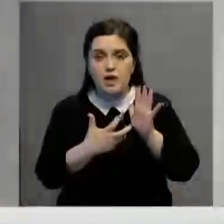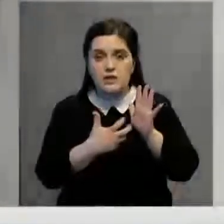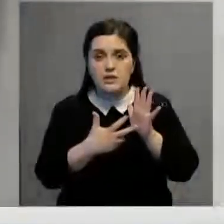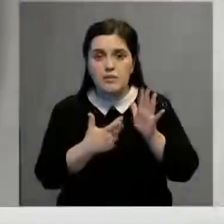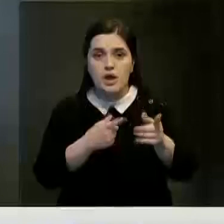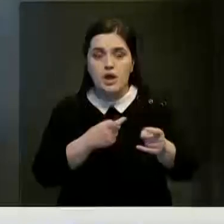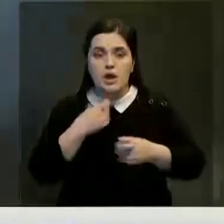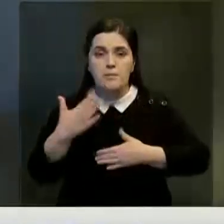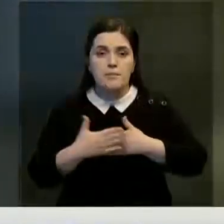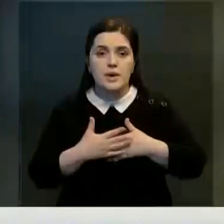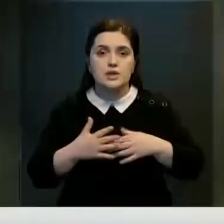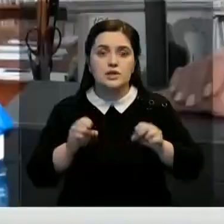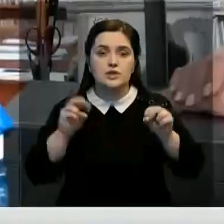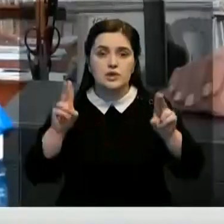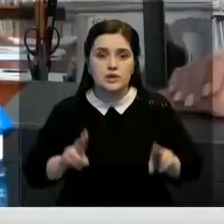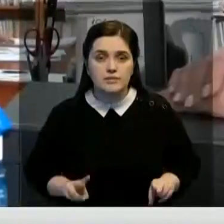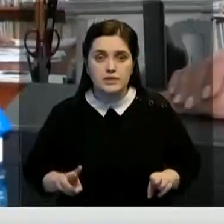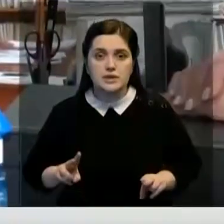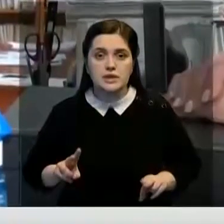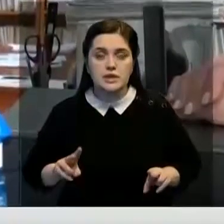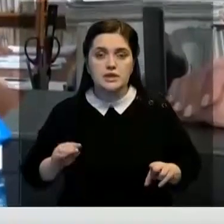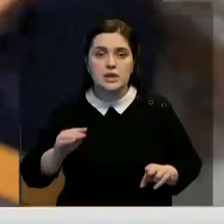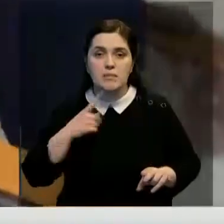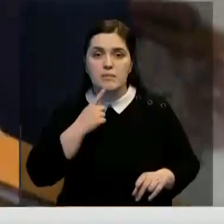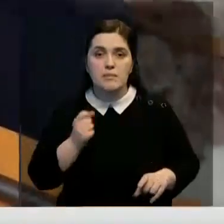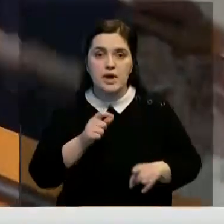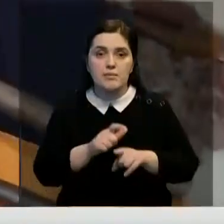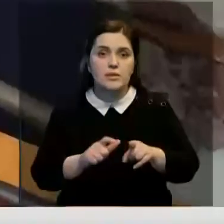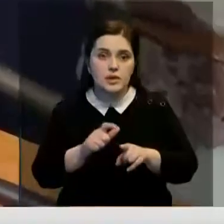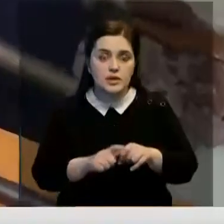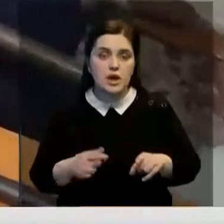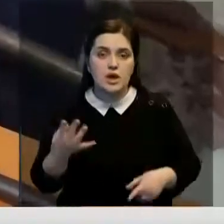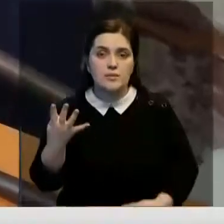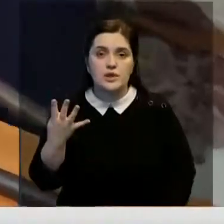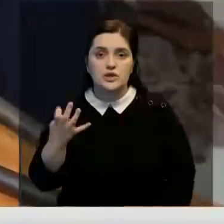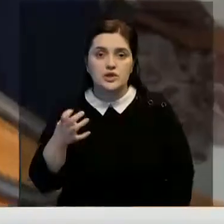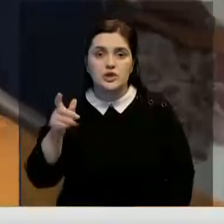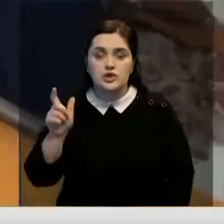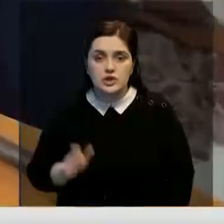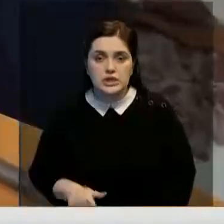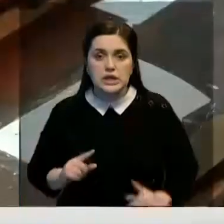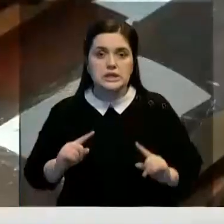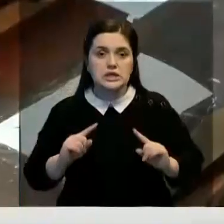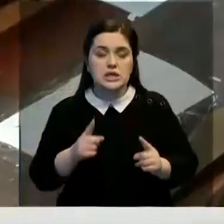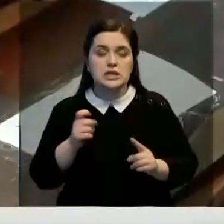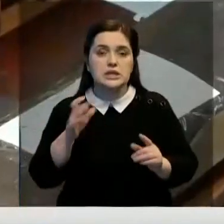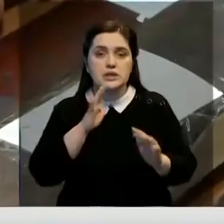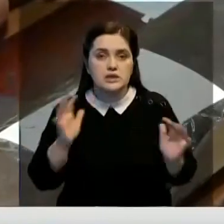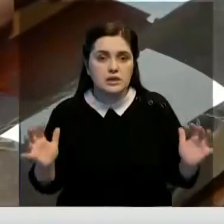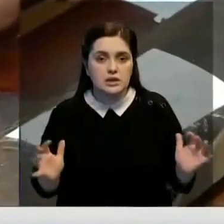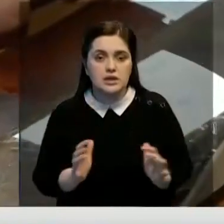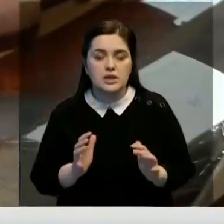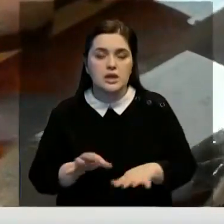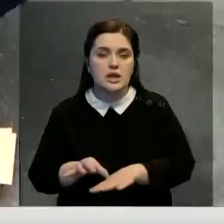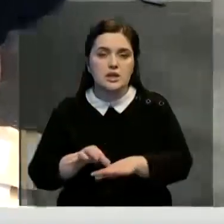800 единиц оружия. И почти столько же спецсредств и боеприпасов. Больше 400 человек задержаны